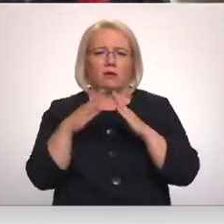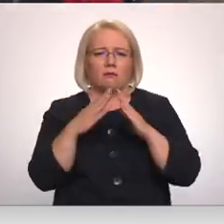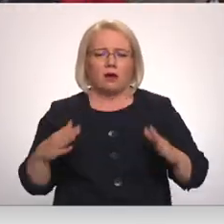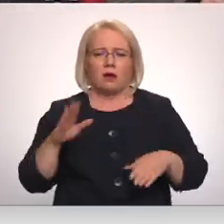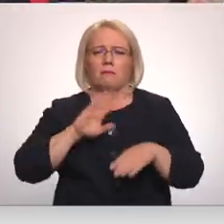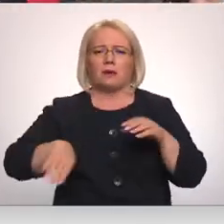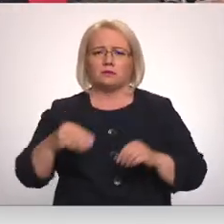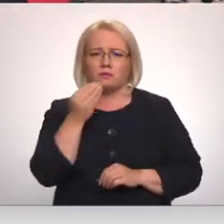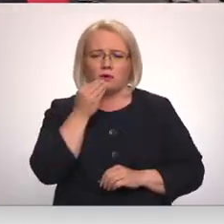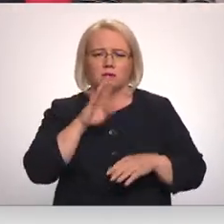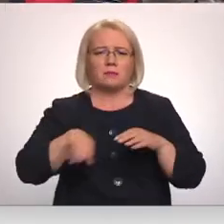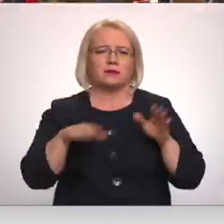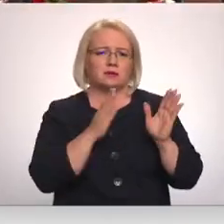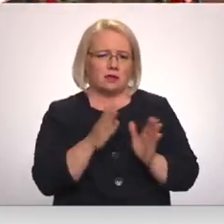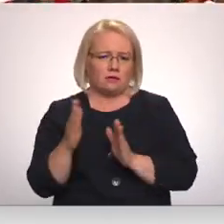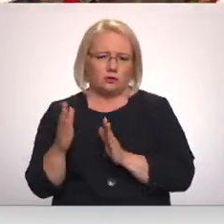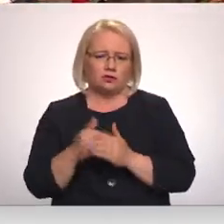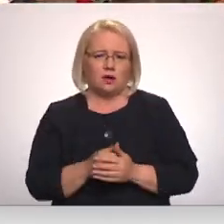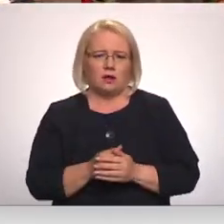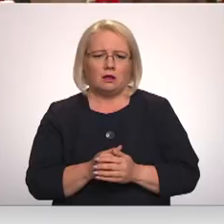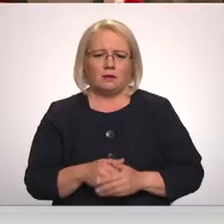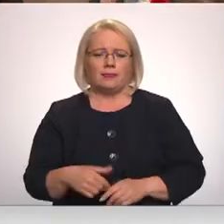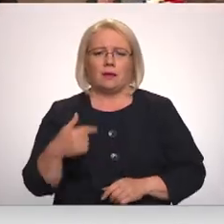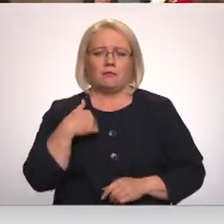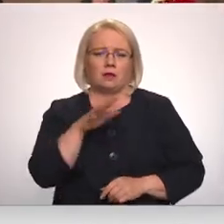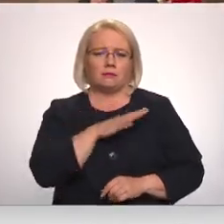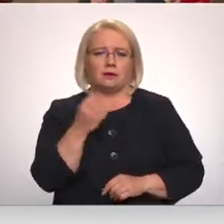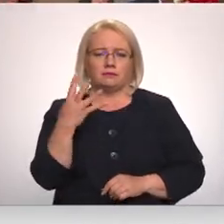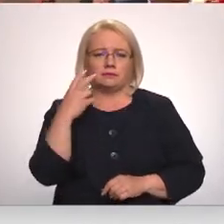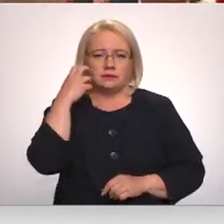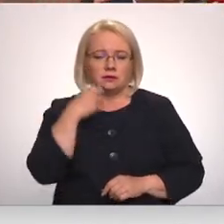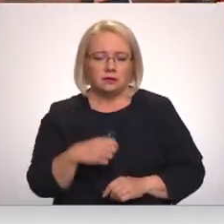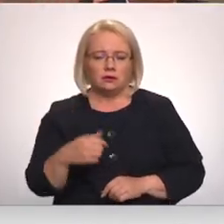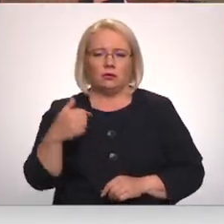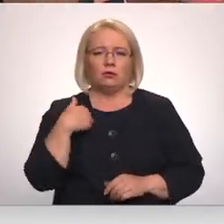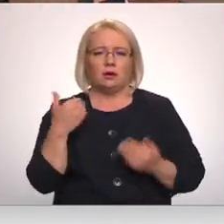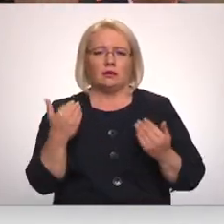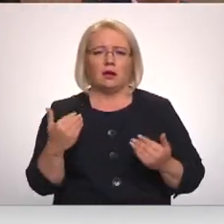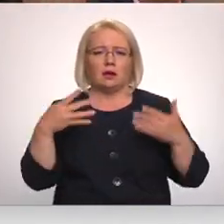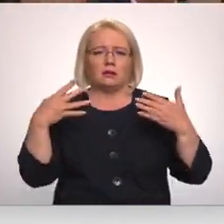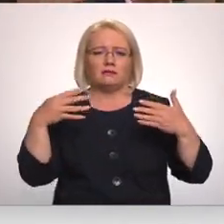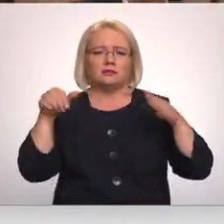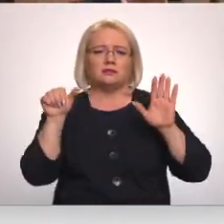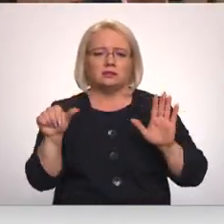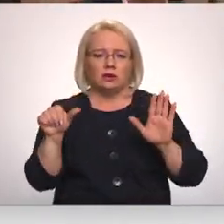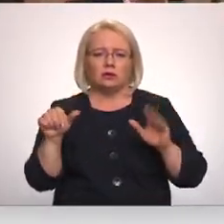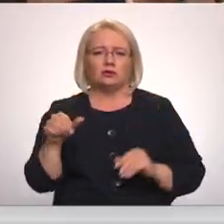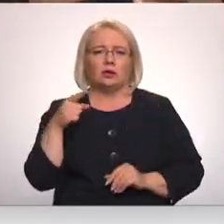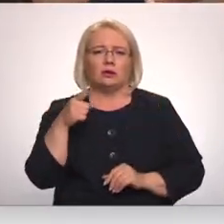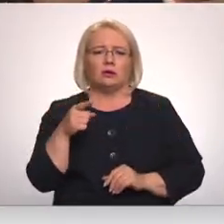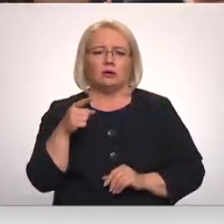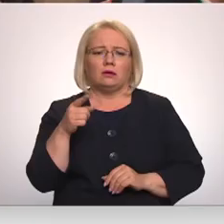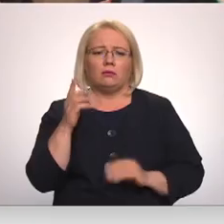bez sagatavošanās kam tādam. Man bija 15 gadu, nu tagad man vairāk 96, nu tā